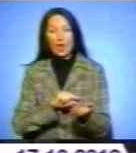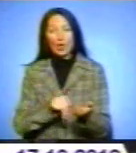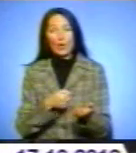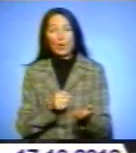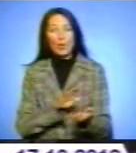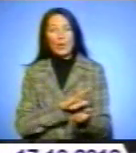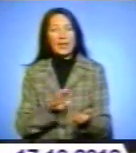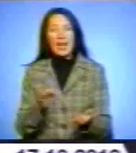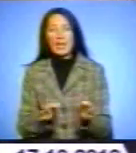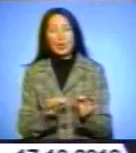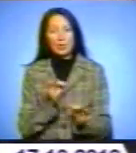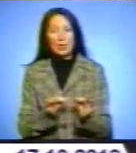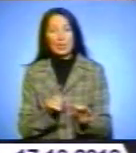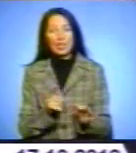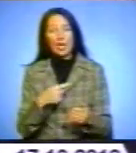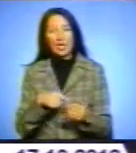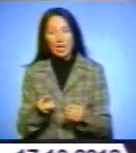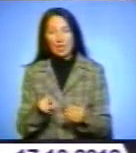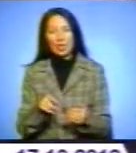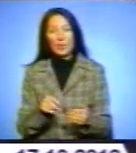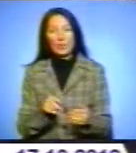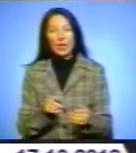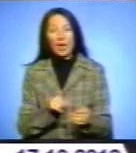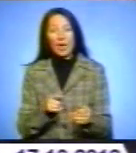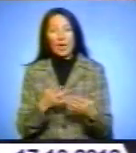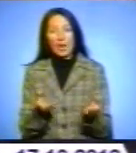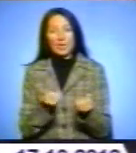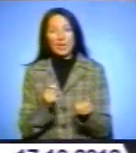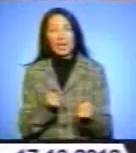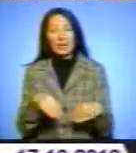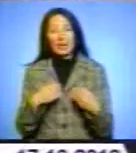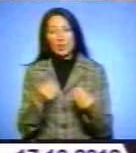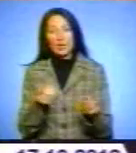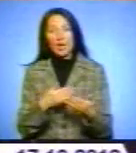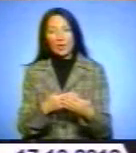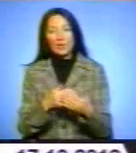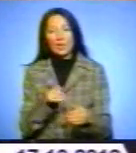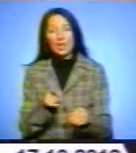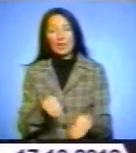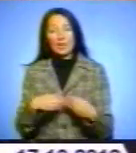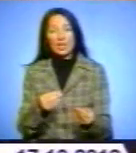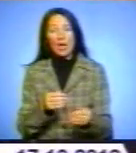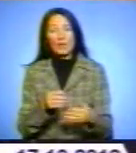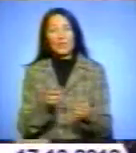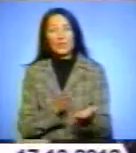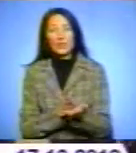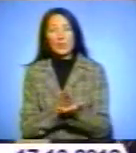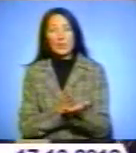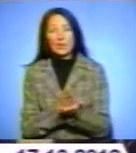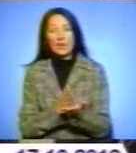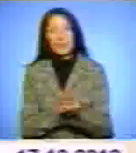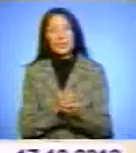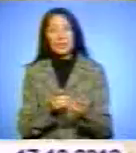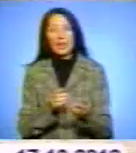адміністративні послуги надає міліція, і оптимізувати їх надання у сервісних центрах. Розбудову таких центрів уже почали у Києві та